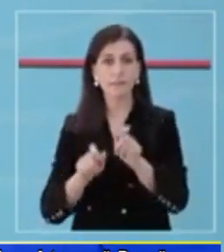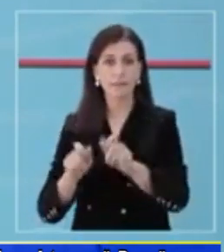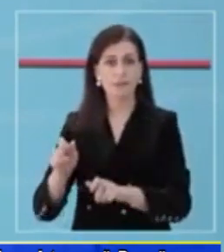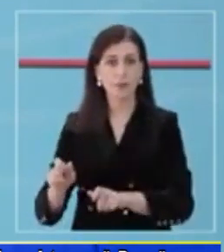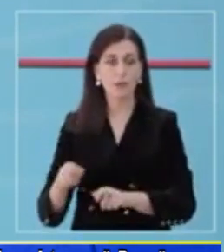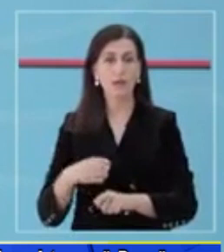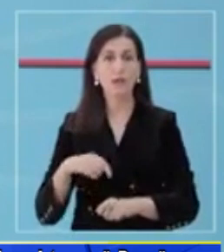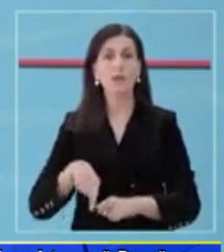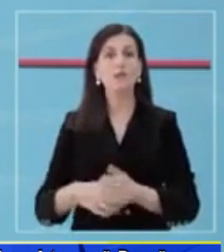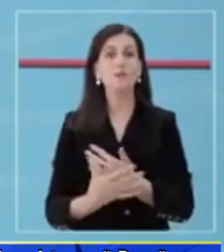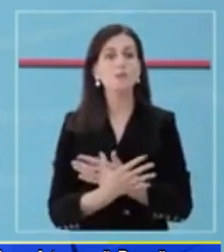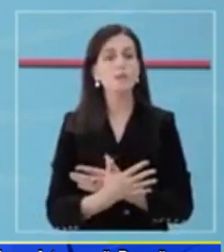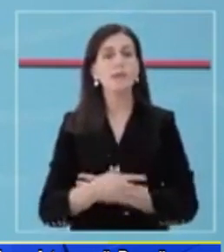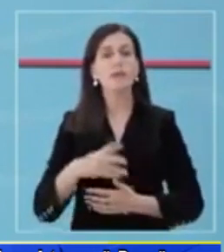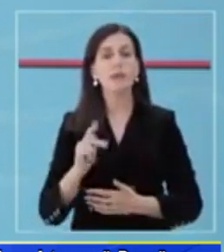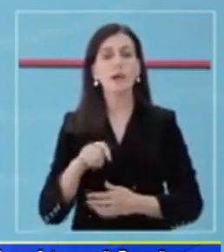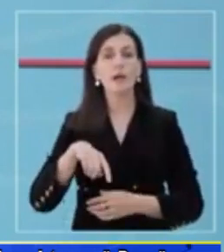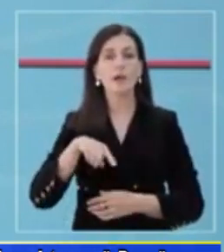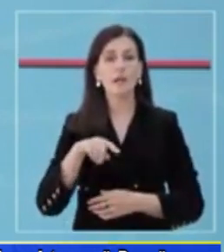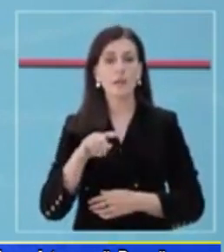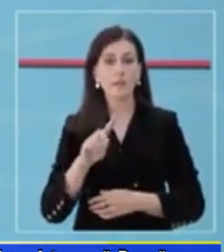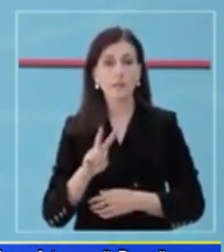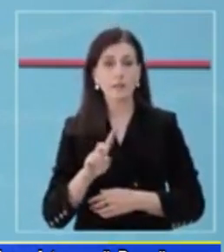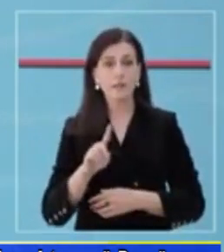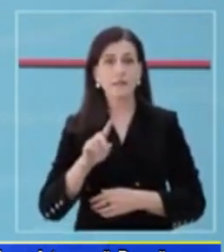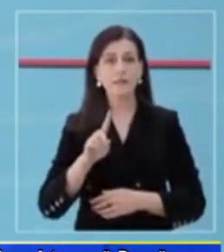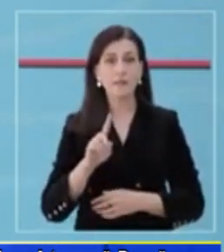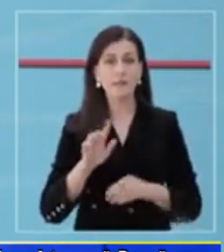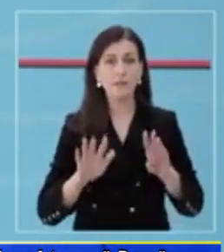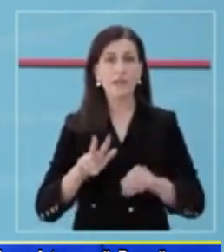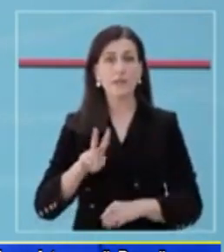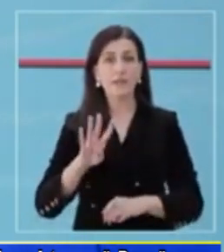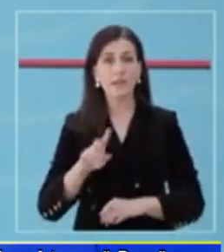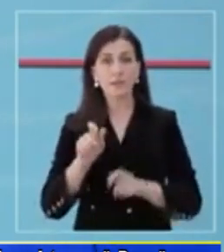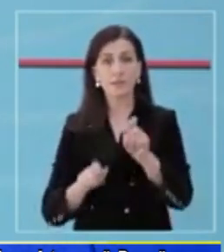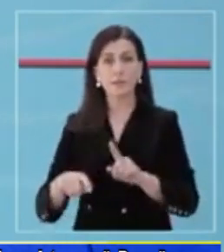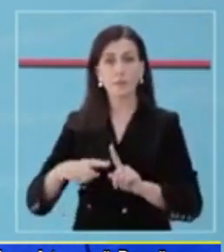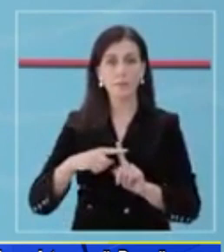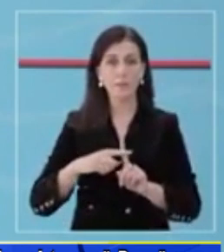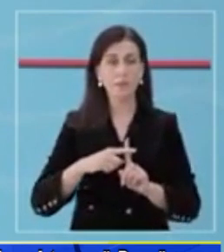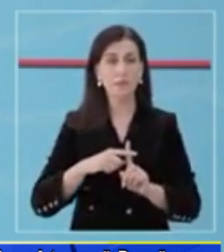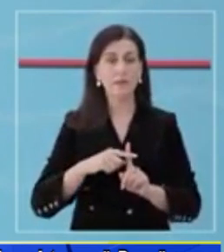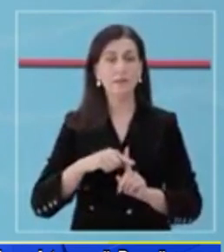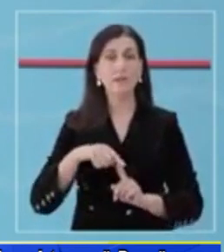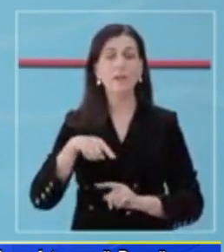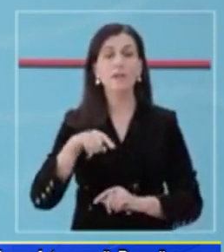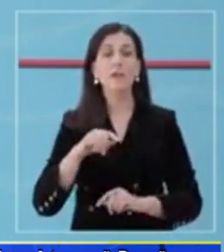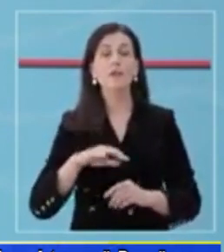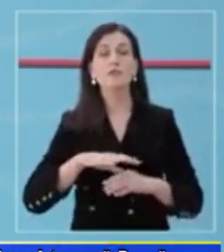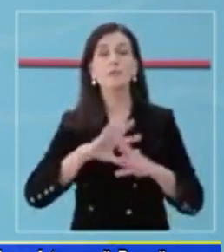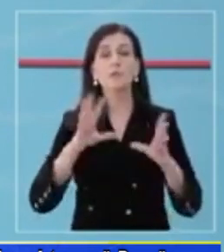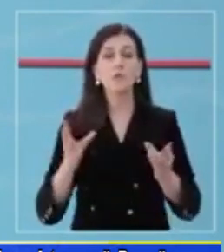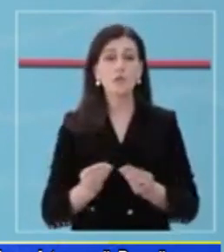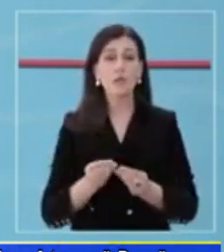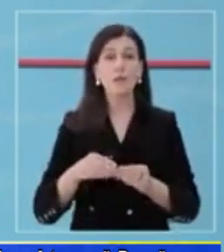938. Në vendin tonë janë 274 persona aktiv me COVID-19 dhe rreth 70% e tyre